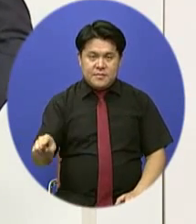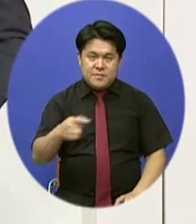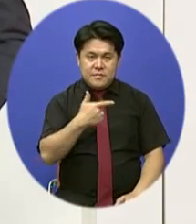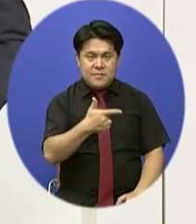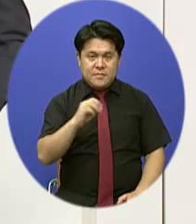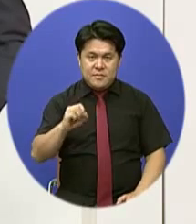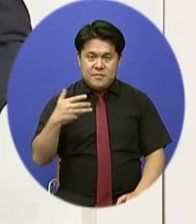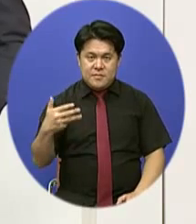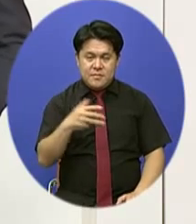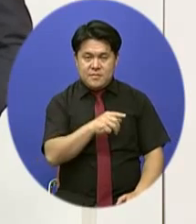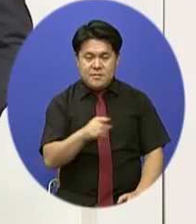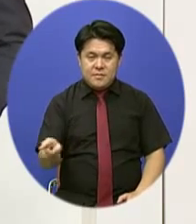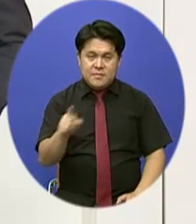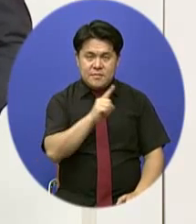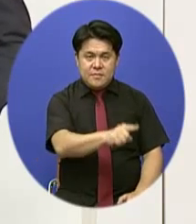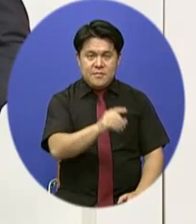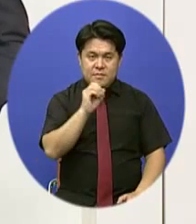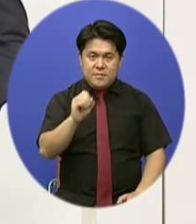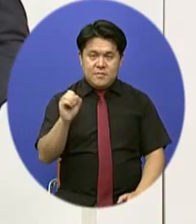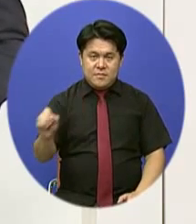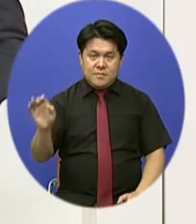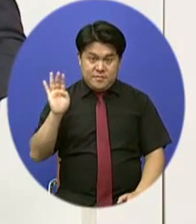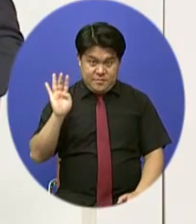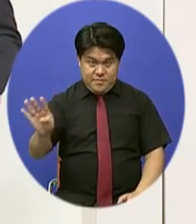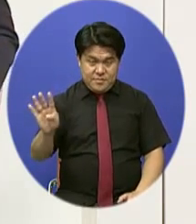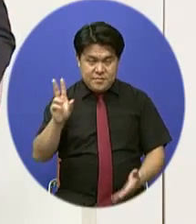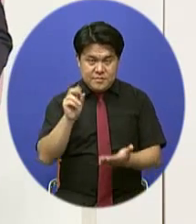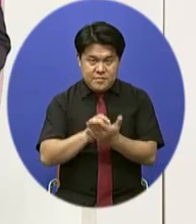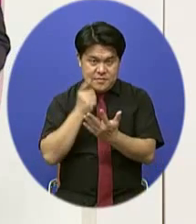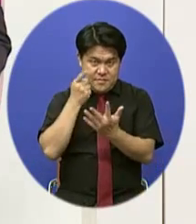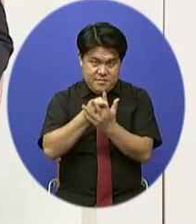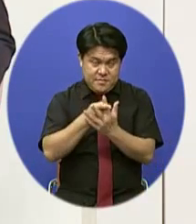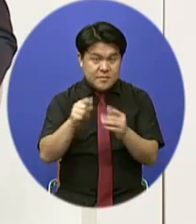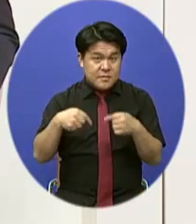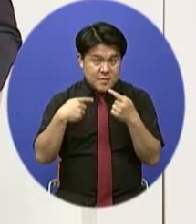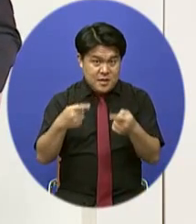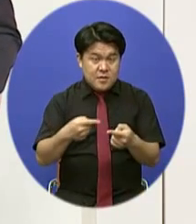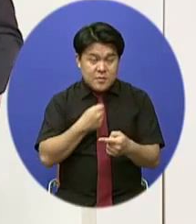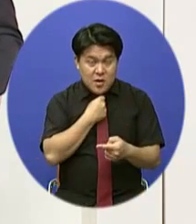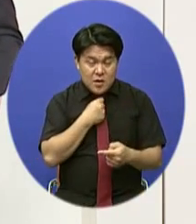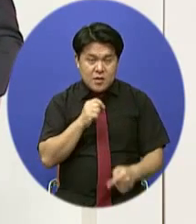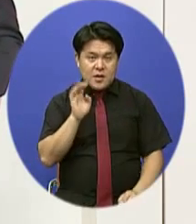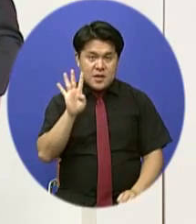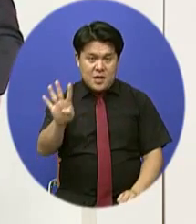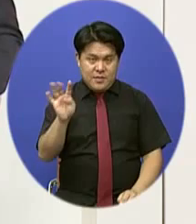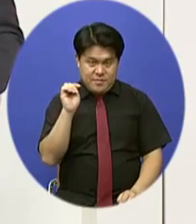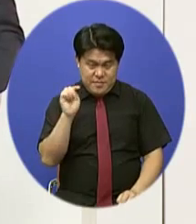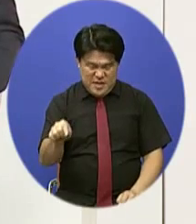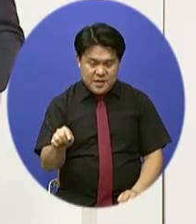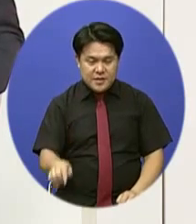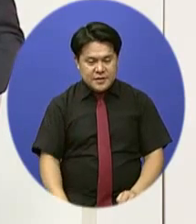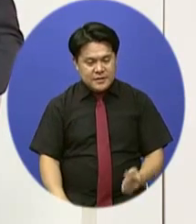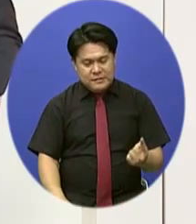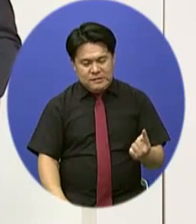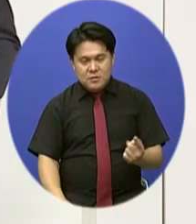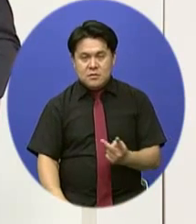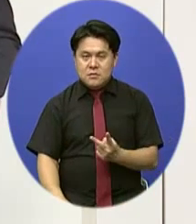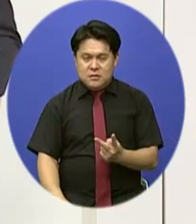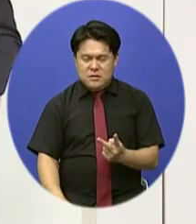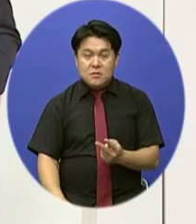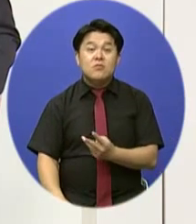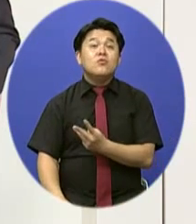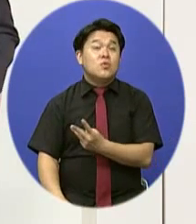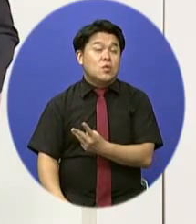ARS-060-608-1004번입니다. 네, 네. 퀴즈 참여가? 4번. 그렇죠. 4번. 4번에 네. 들어오셔서 1번도 아니고 2번도 아니고